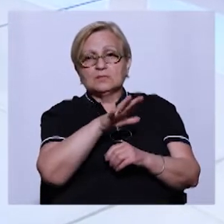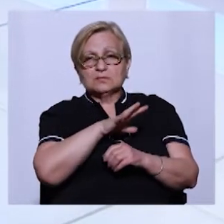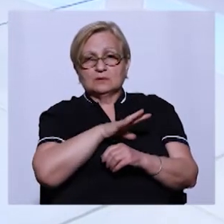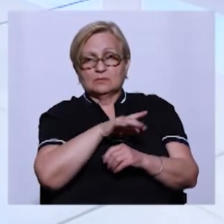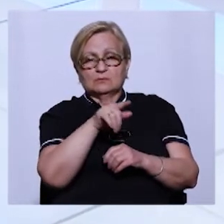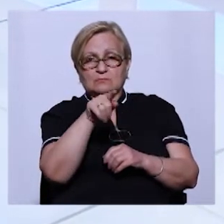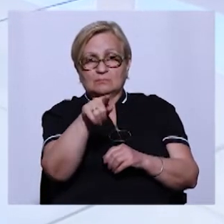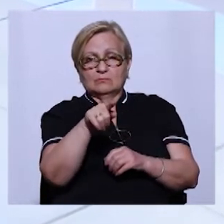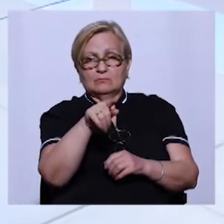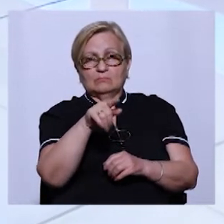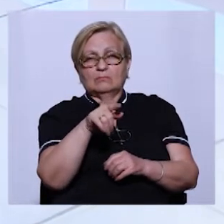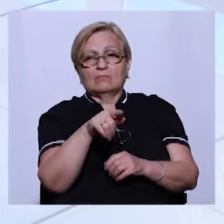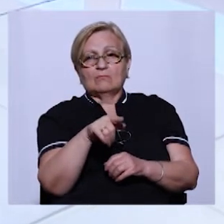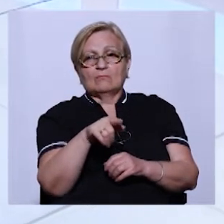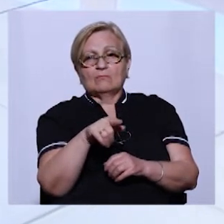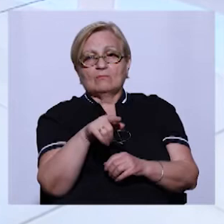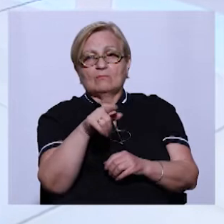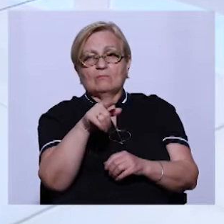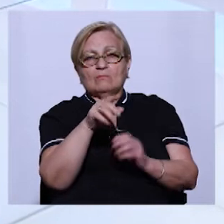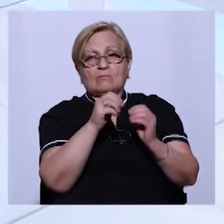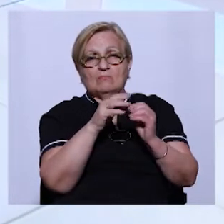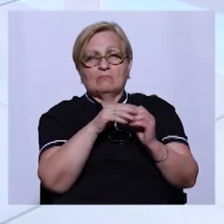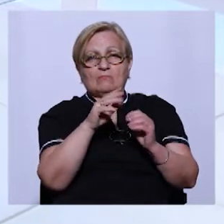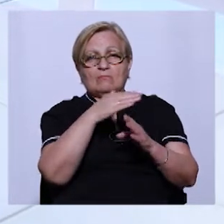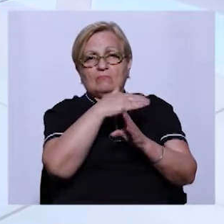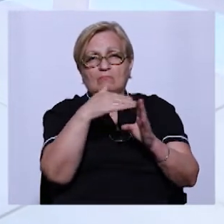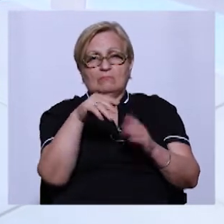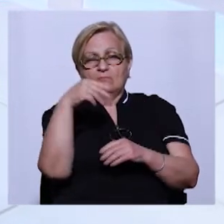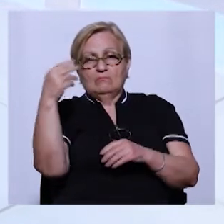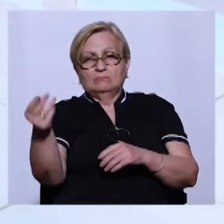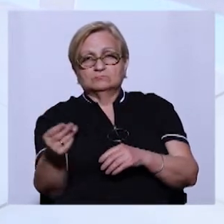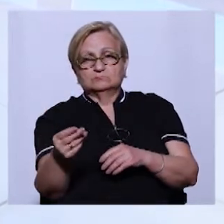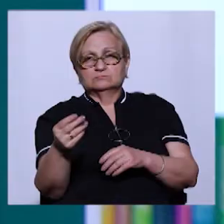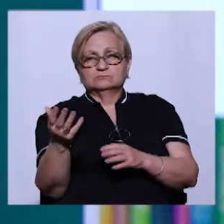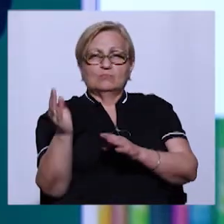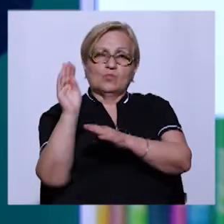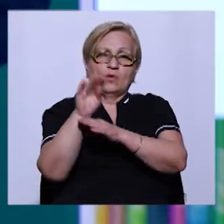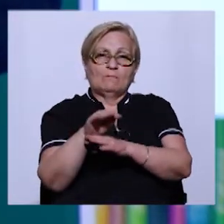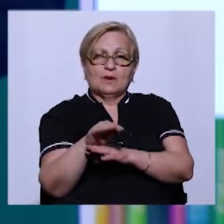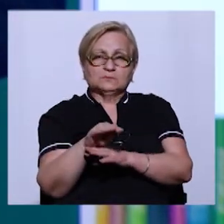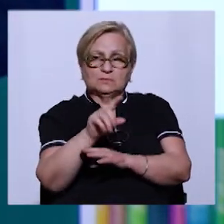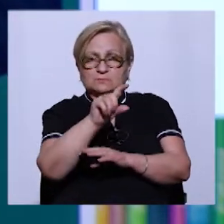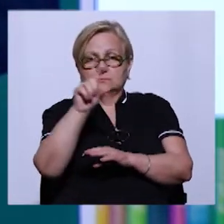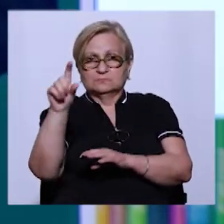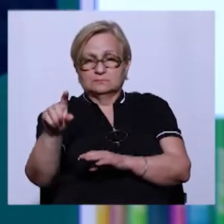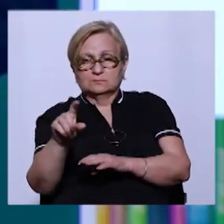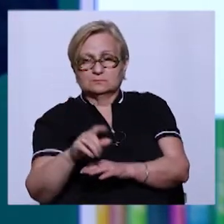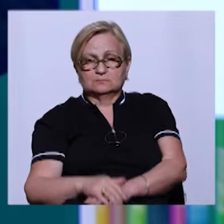თქვა თავს ამდენი რაოდენობა ამან 15 გასა ამას 15 მოემატა